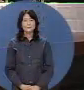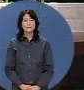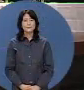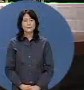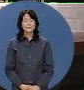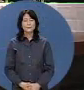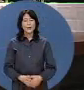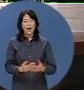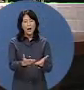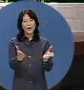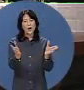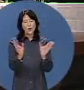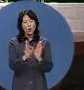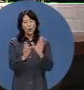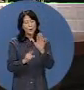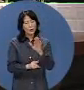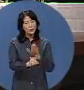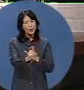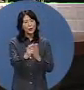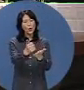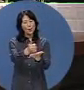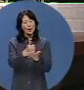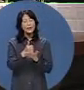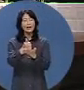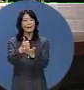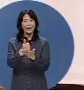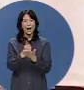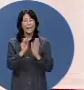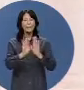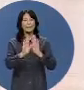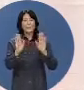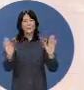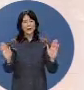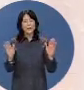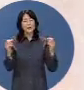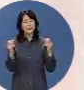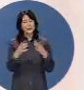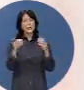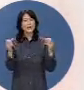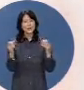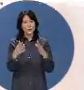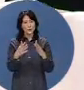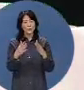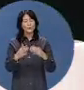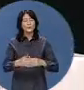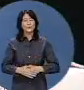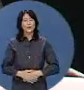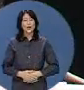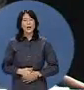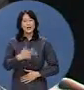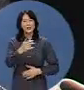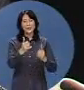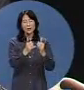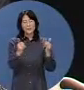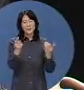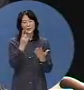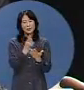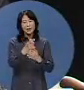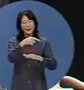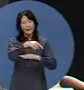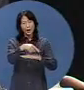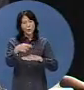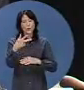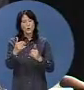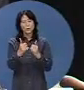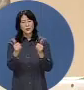この後各方面の代表者らを招いて行われたパネルディスカッションでは、市民参画における